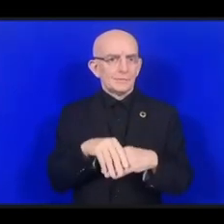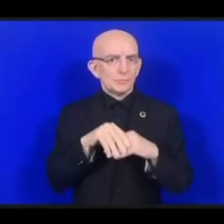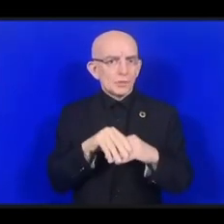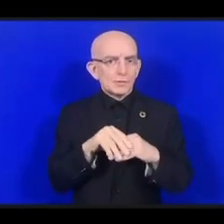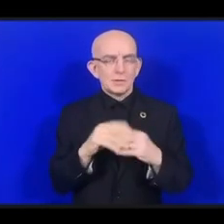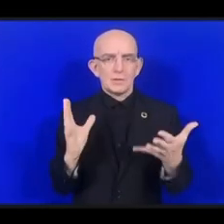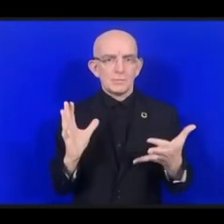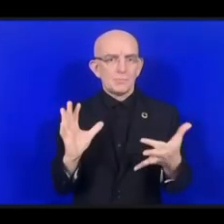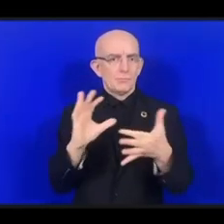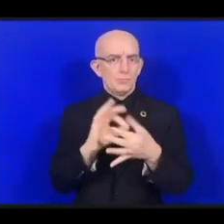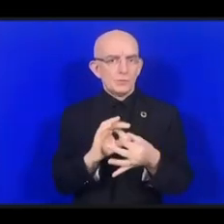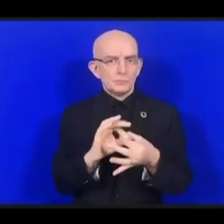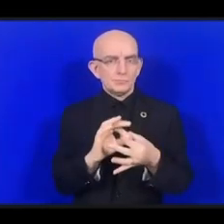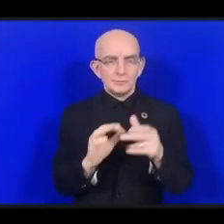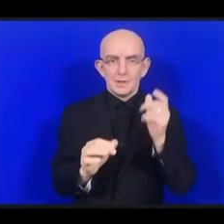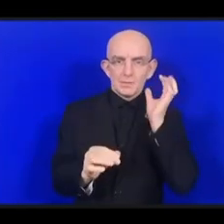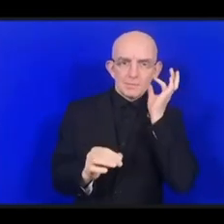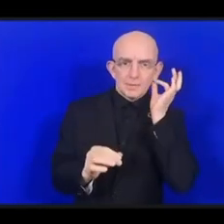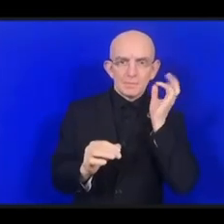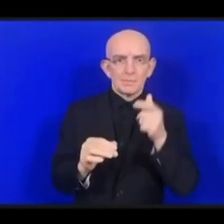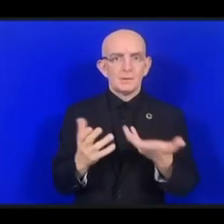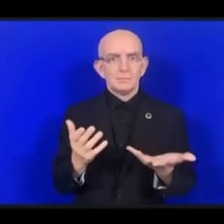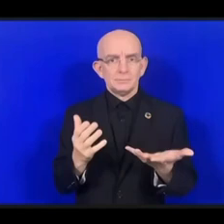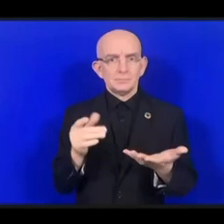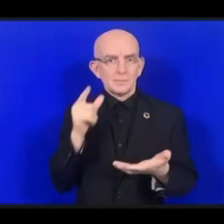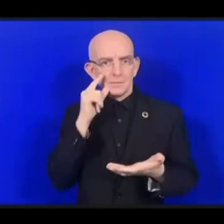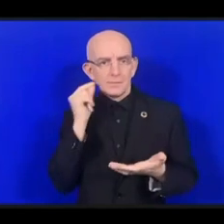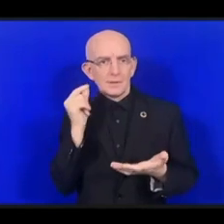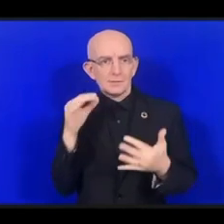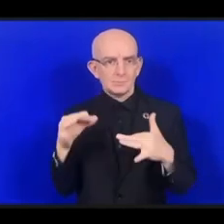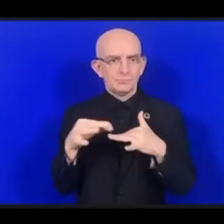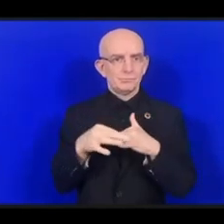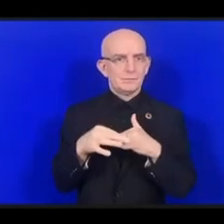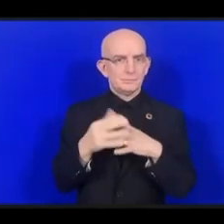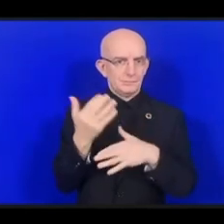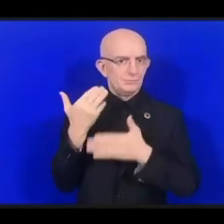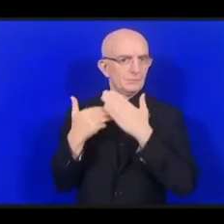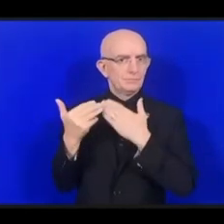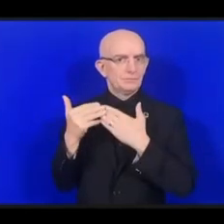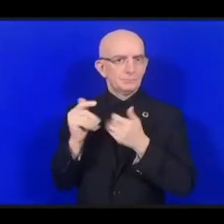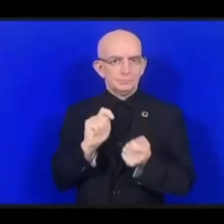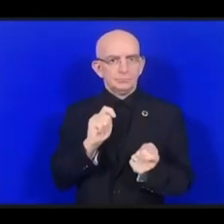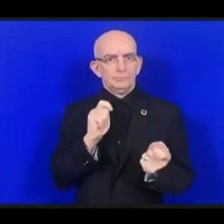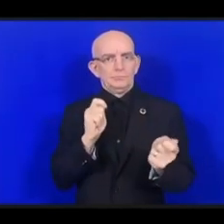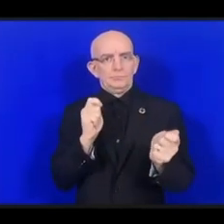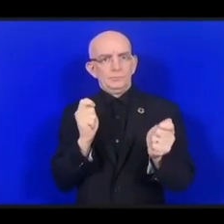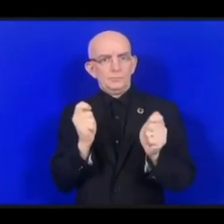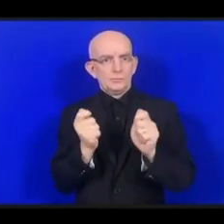épouse tel que je l'avais mentionné auparavant mais